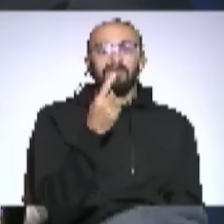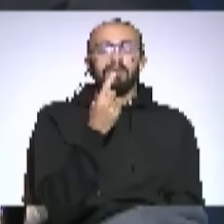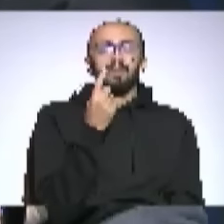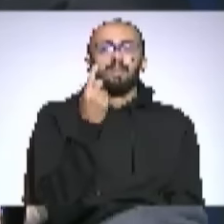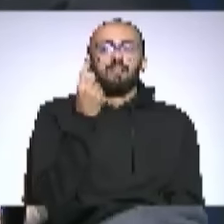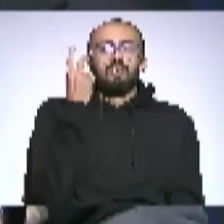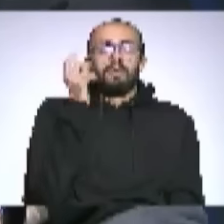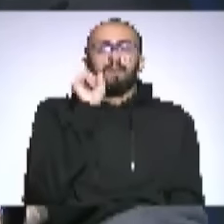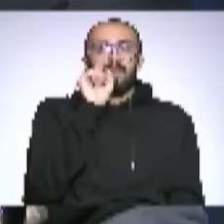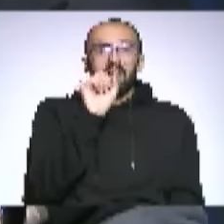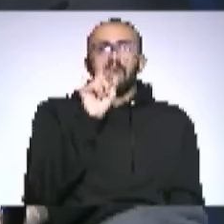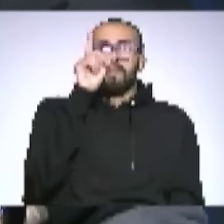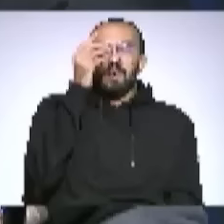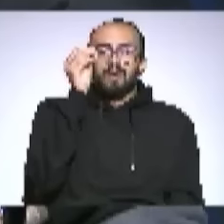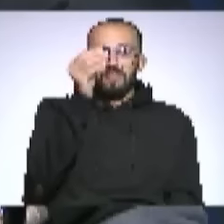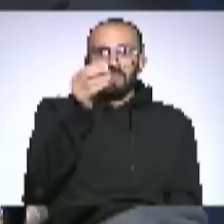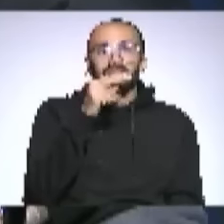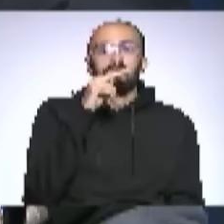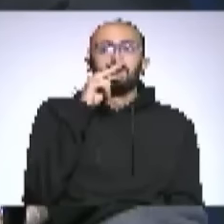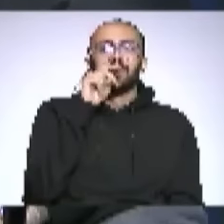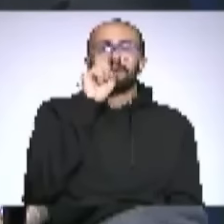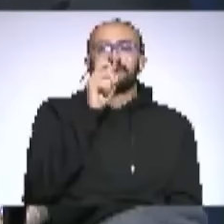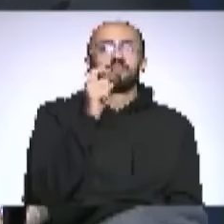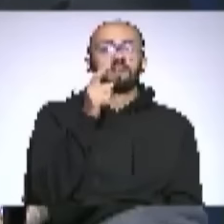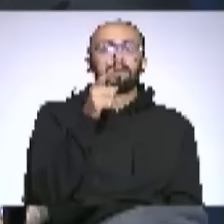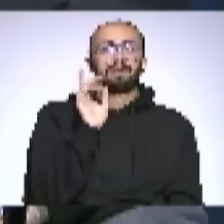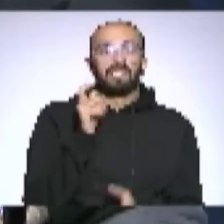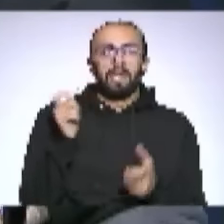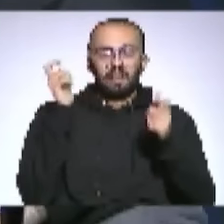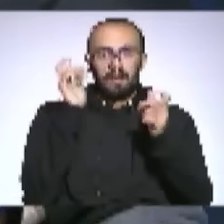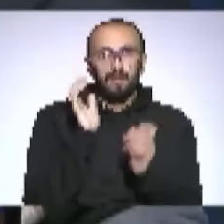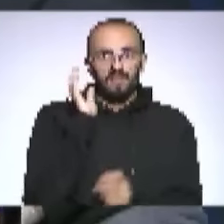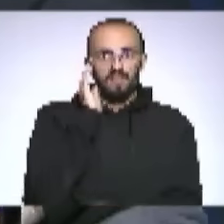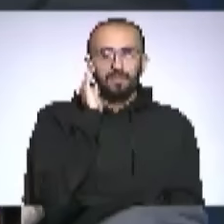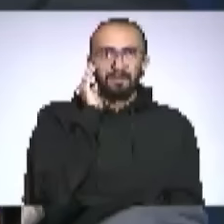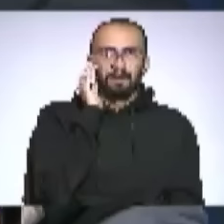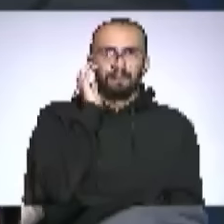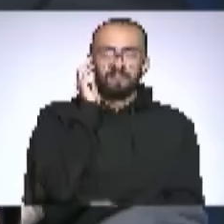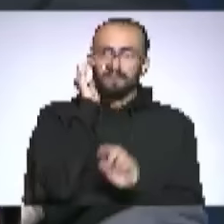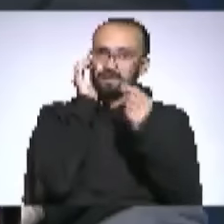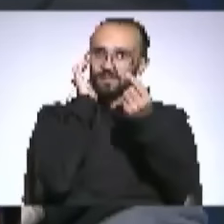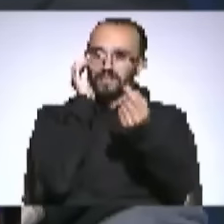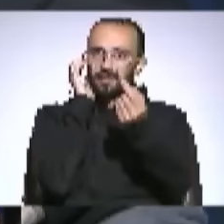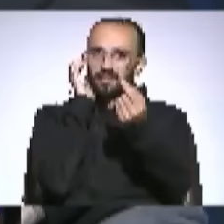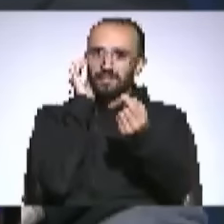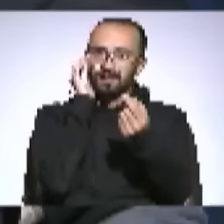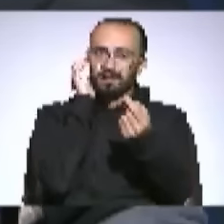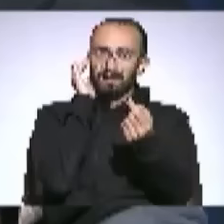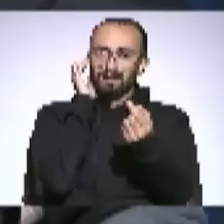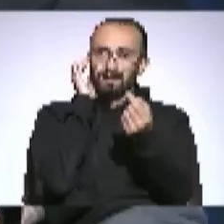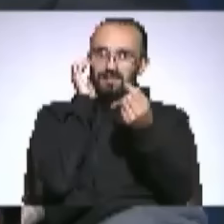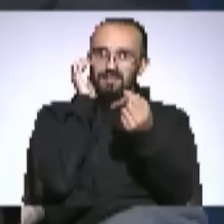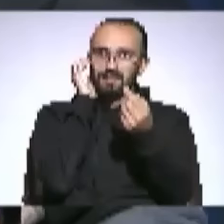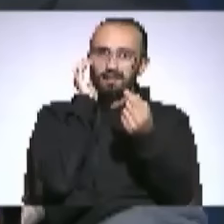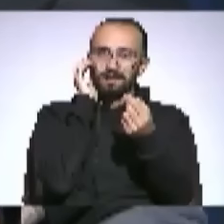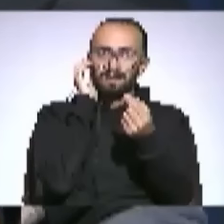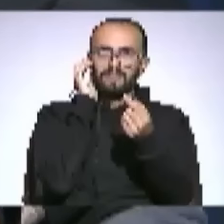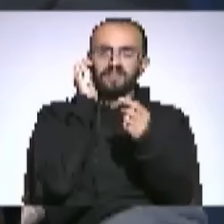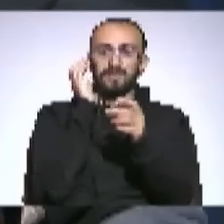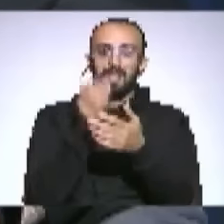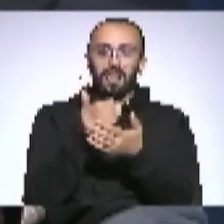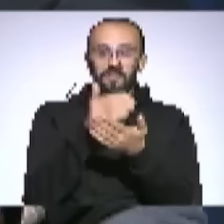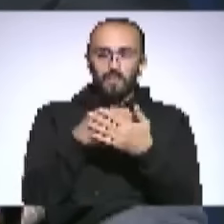ربنا يعني عايز يكون راي ربنا على لسان سيدنا اتفضل لا بس خ بالك عليا بقى يعني انت عمال تكلمني على ما